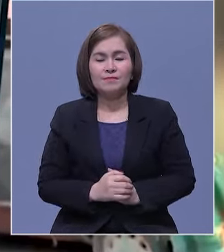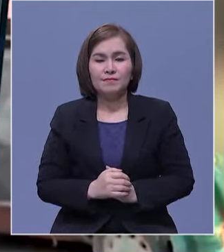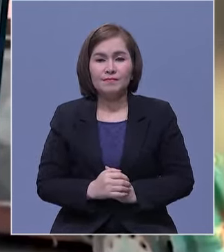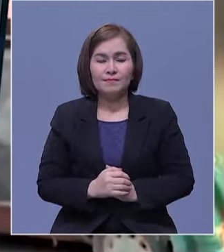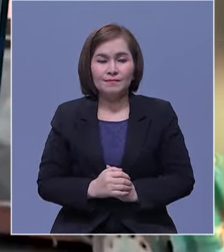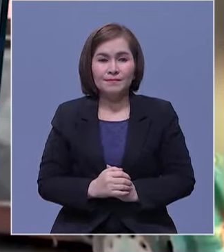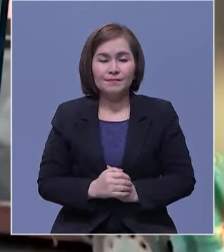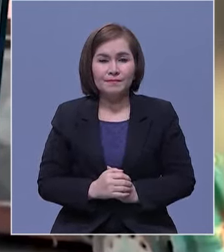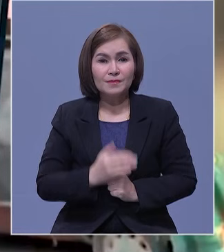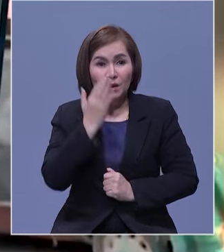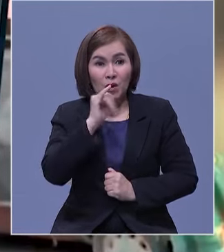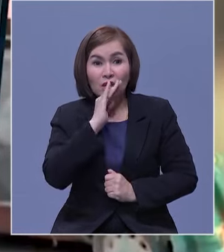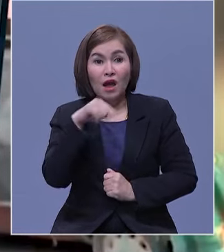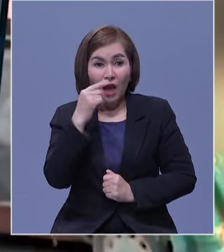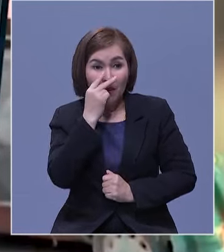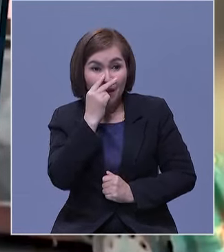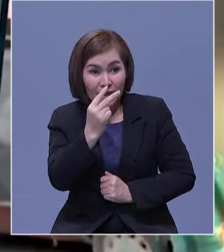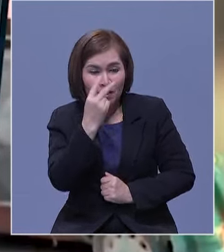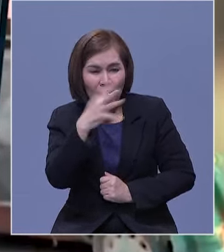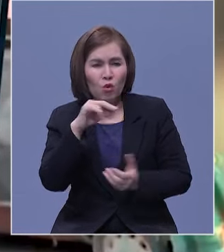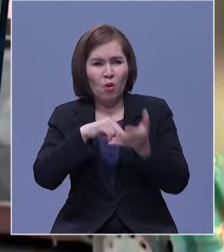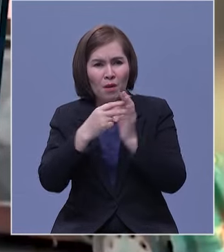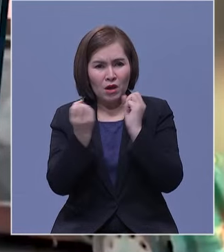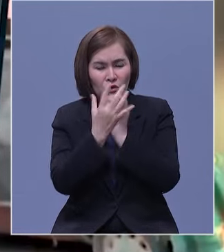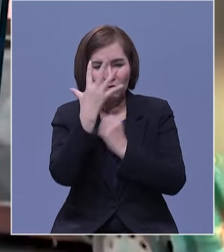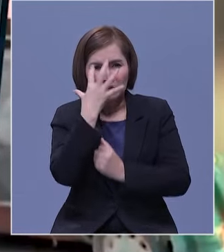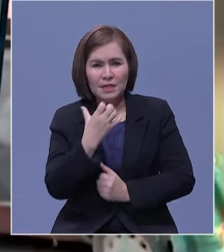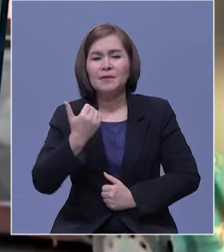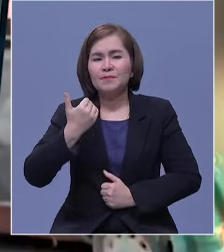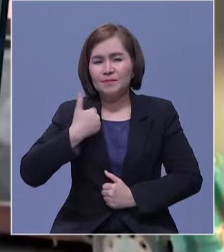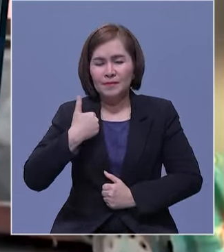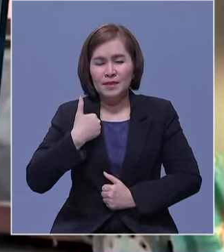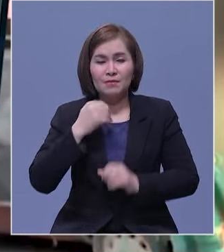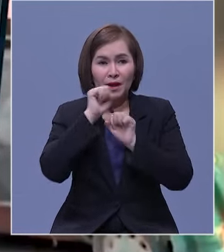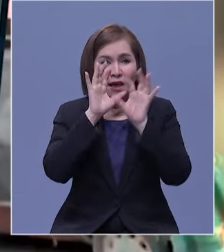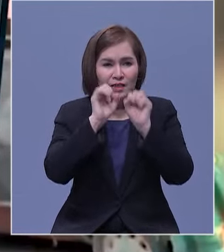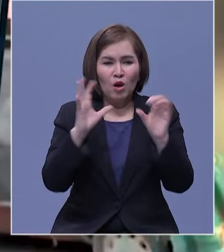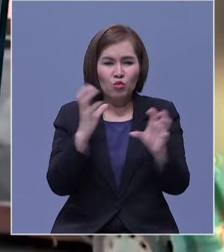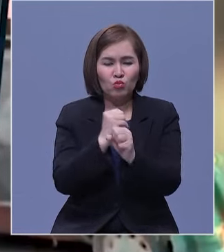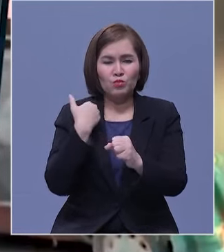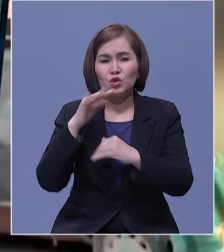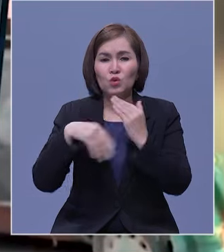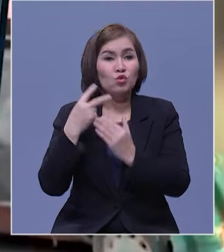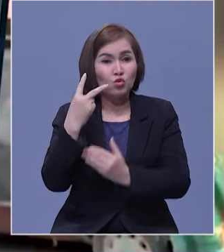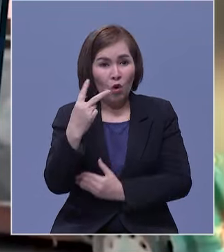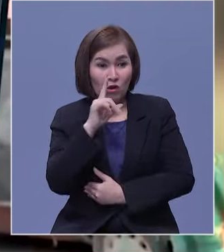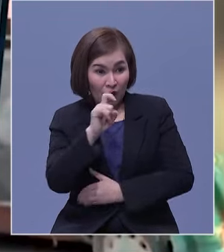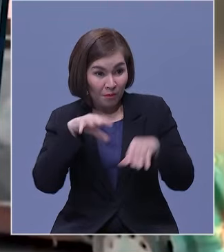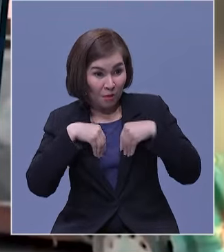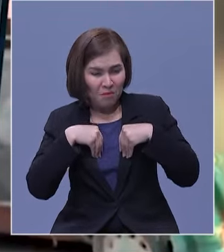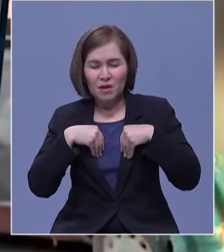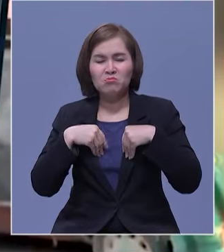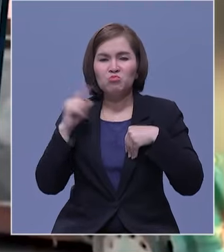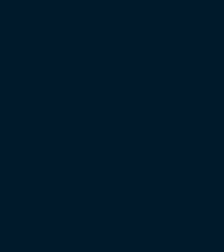เกิดความเสียหายแก่ผู้อื่นอีก 1หมายจับด้วยนะคะแต่ว่าเบื้องต้นทางด้านผู้ต้องหาก็ปฏิเสธตลอดทุกข้อกล่าวหา